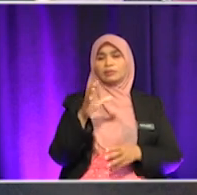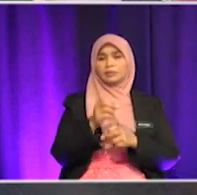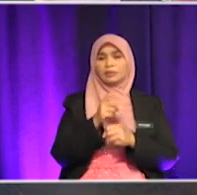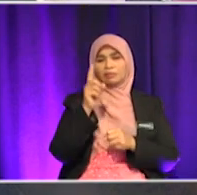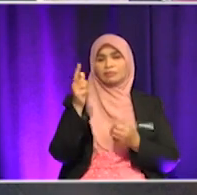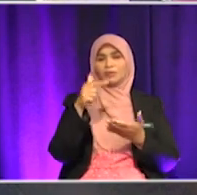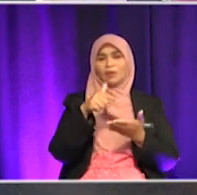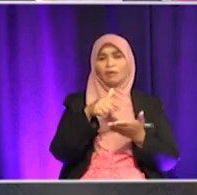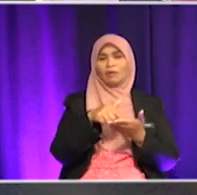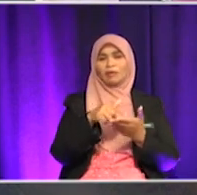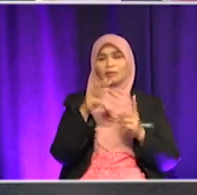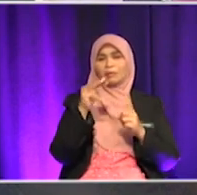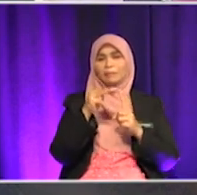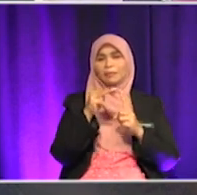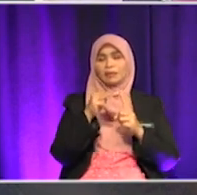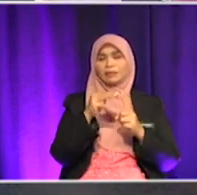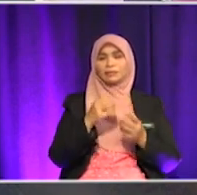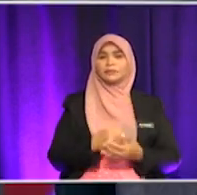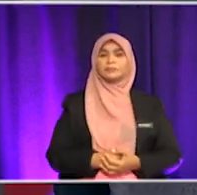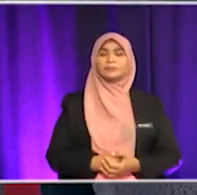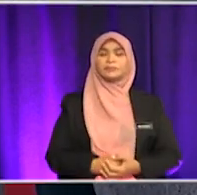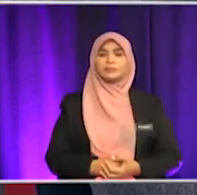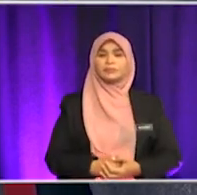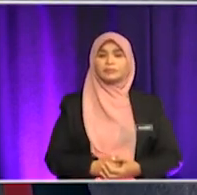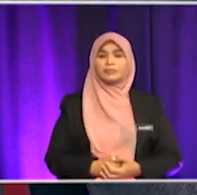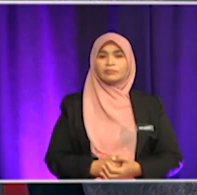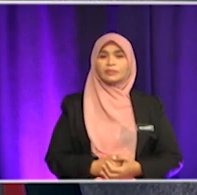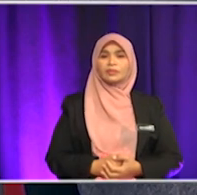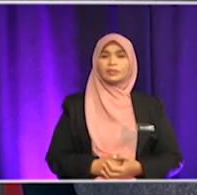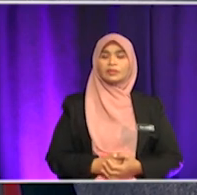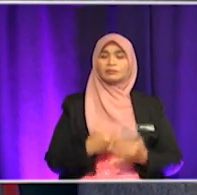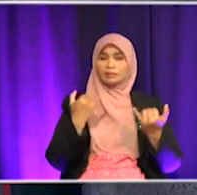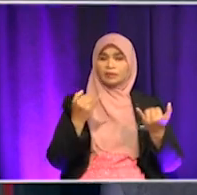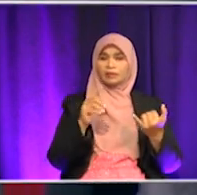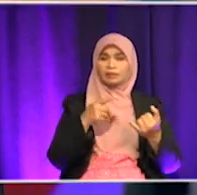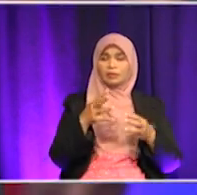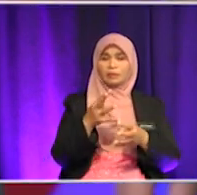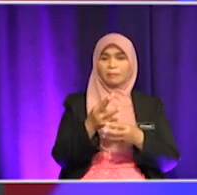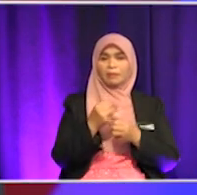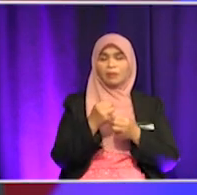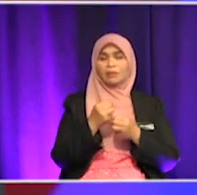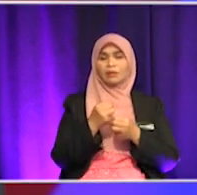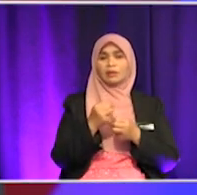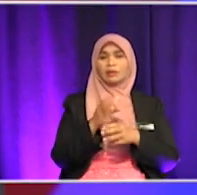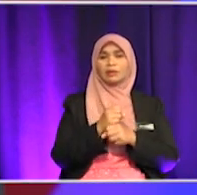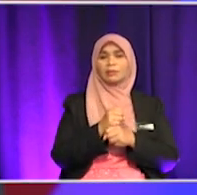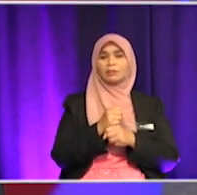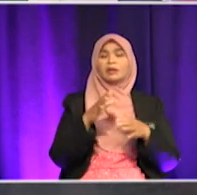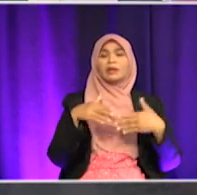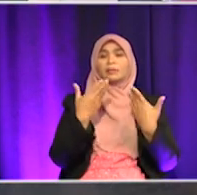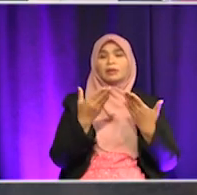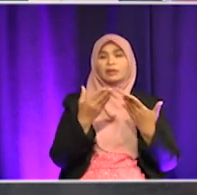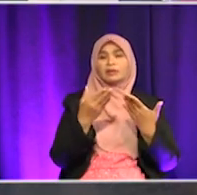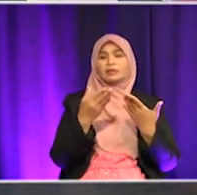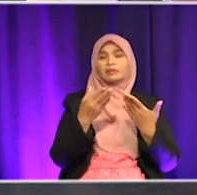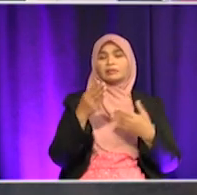cikgu, nampaknya itu mungkin soalan terakhir kita pada hari ini. Dan sekarang ni kita nak dapatkan bagaimana prestasi murid cikgu untuk